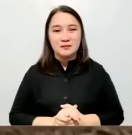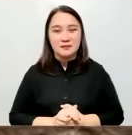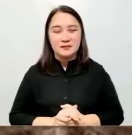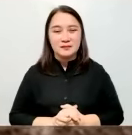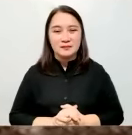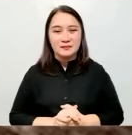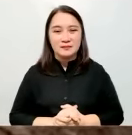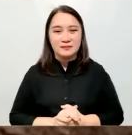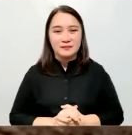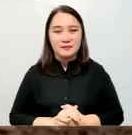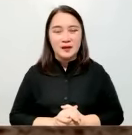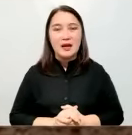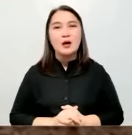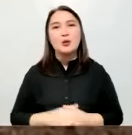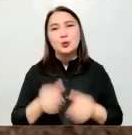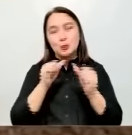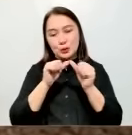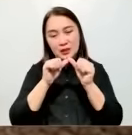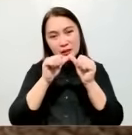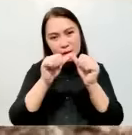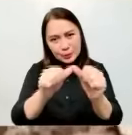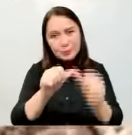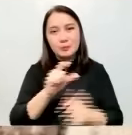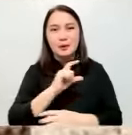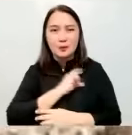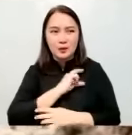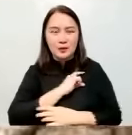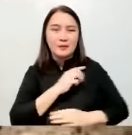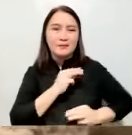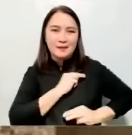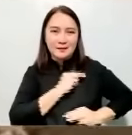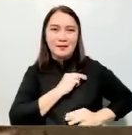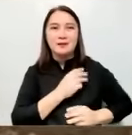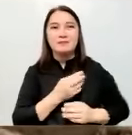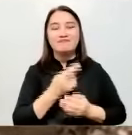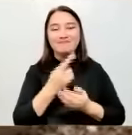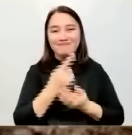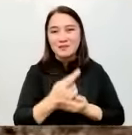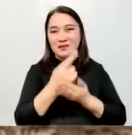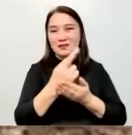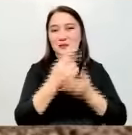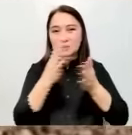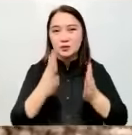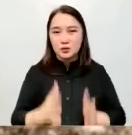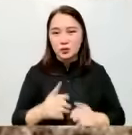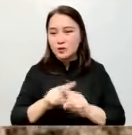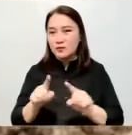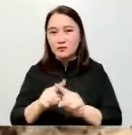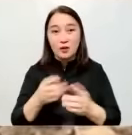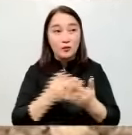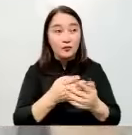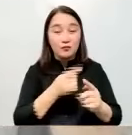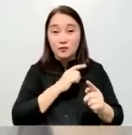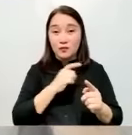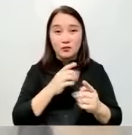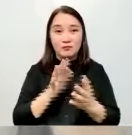Walang oras sa sinasayang ang mga pulis, militar at mga rescuer na galing sa iba't ibang bayan, pati na ang ilang tauhan ng mining